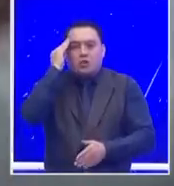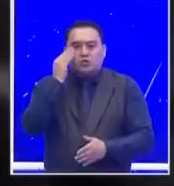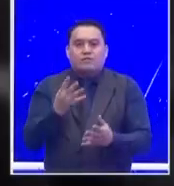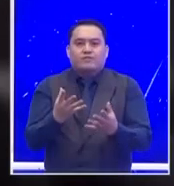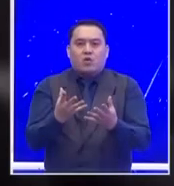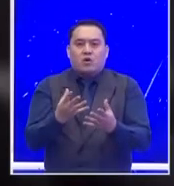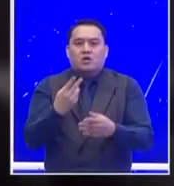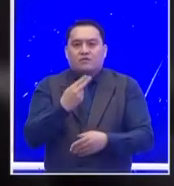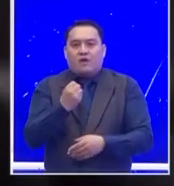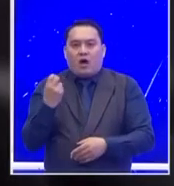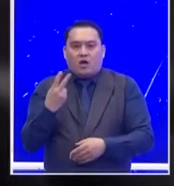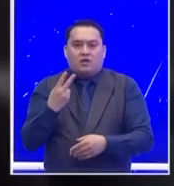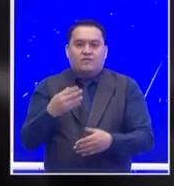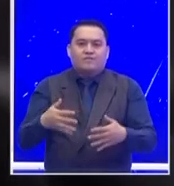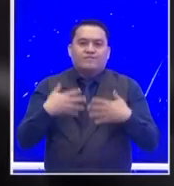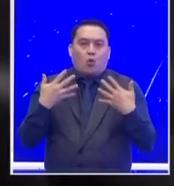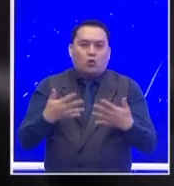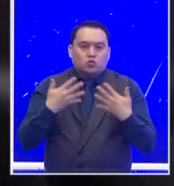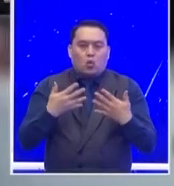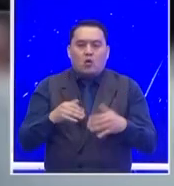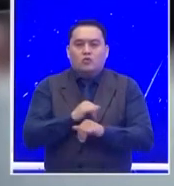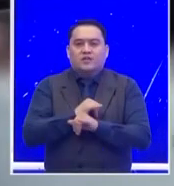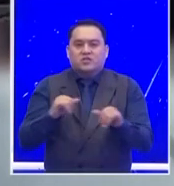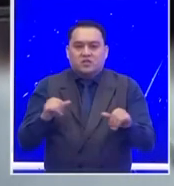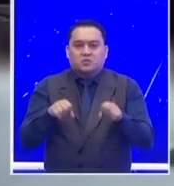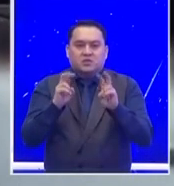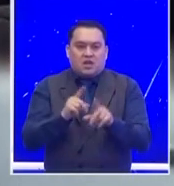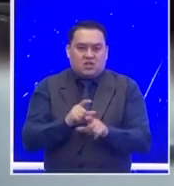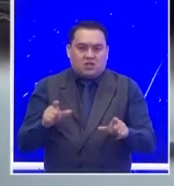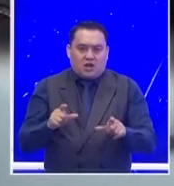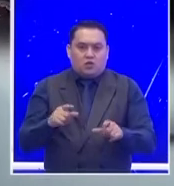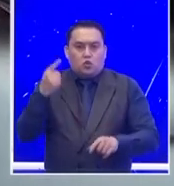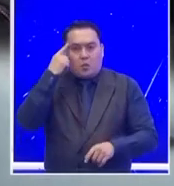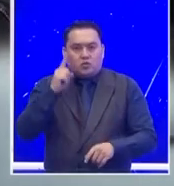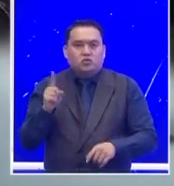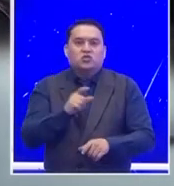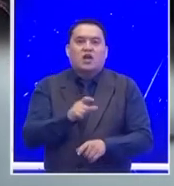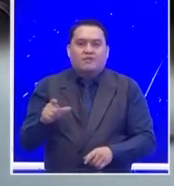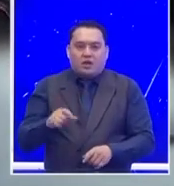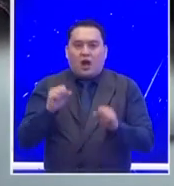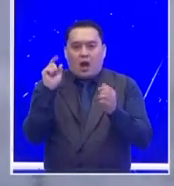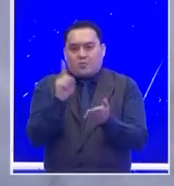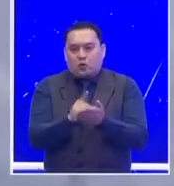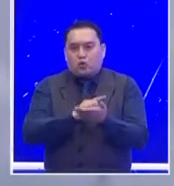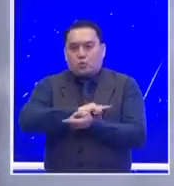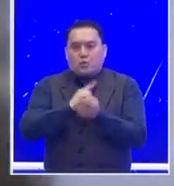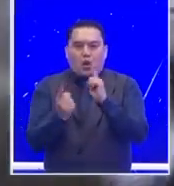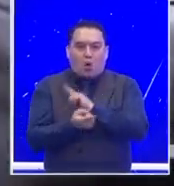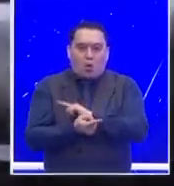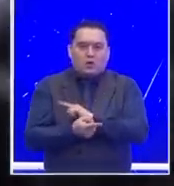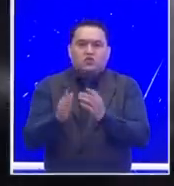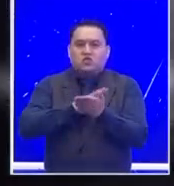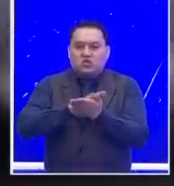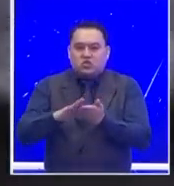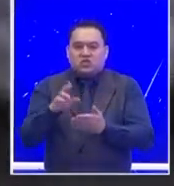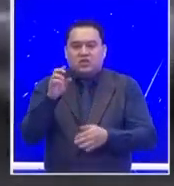поглощать СО2 из воздуха в процессе роста, говорят эксперты. Они считают, что человечество должно полностью перейти на